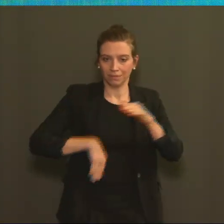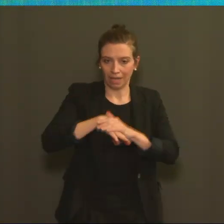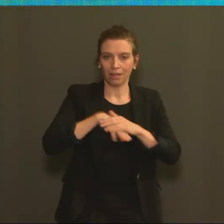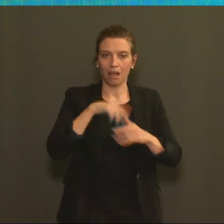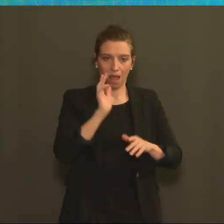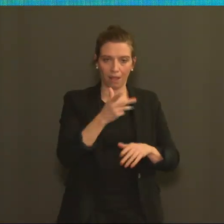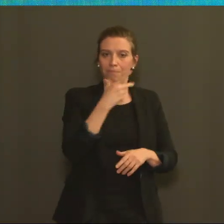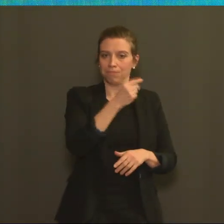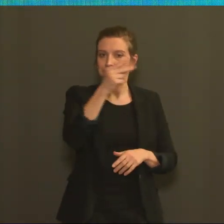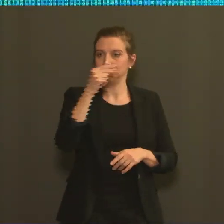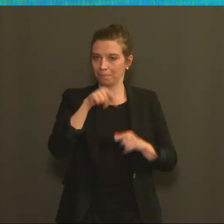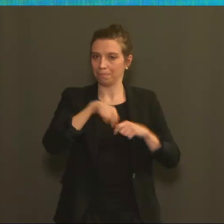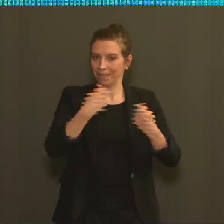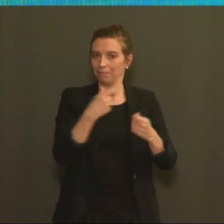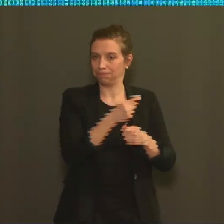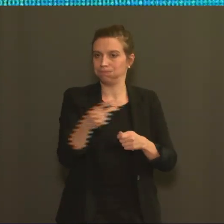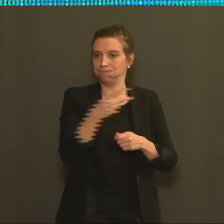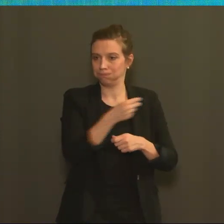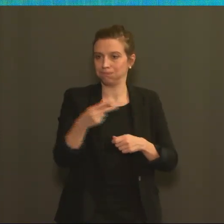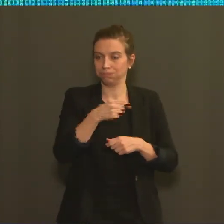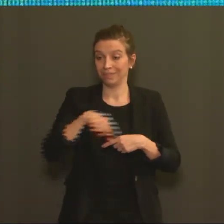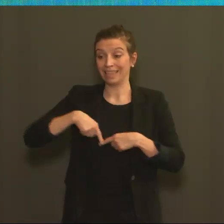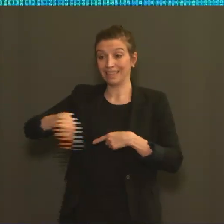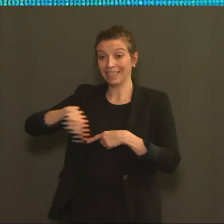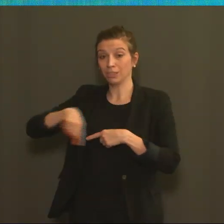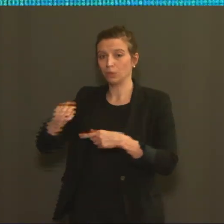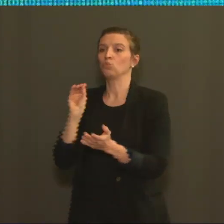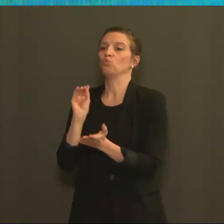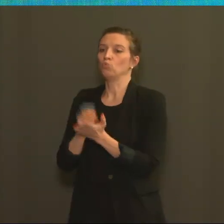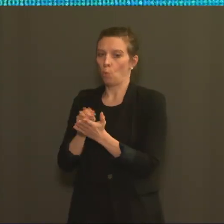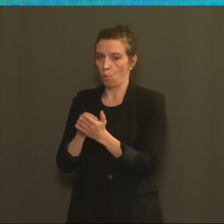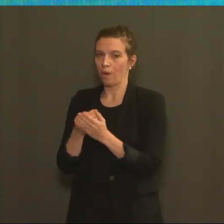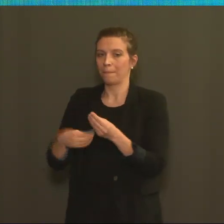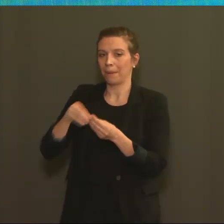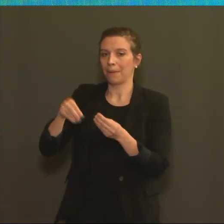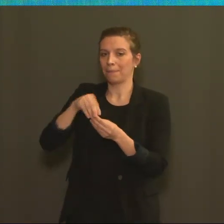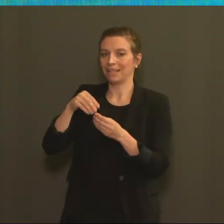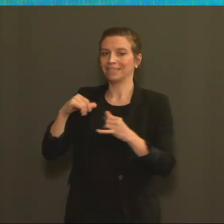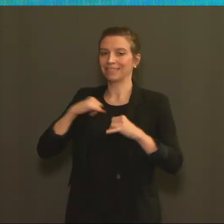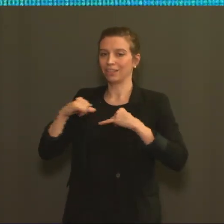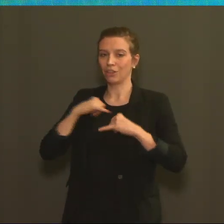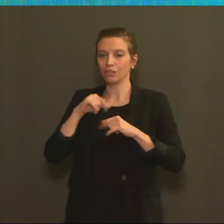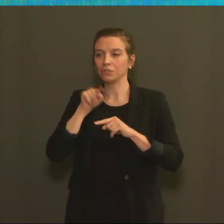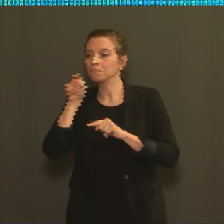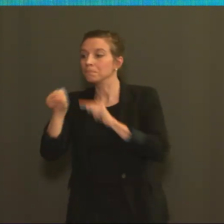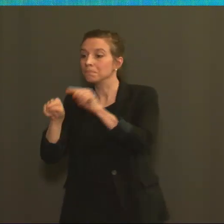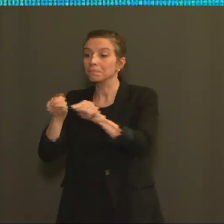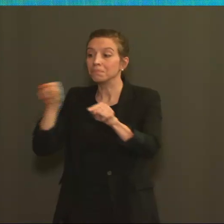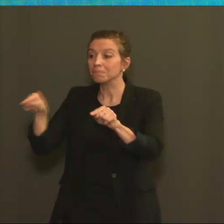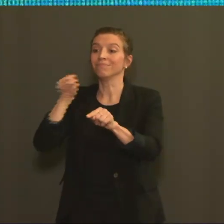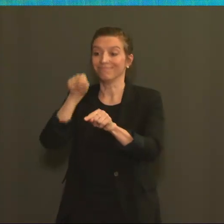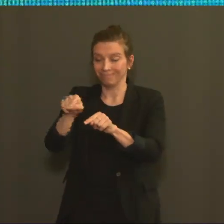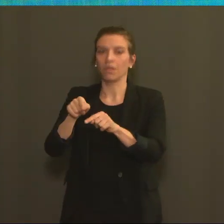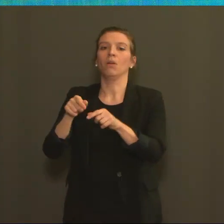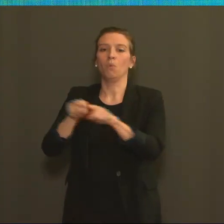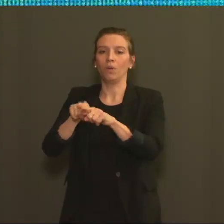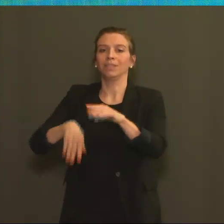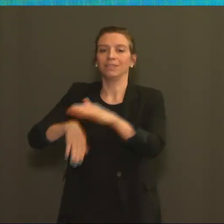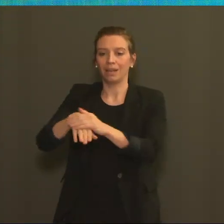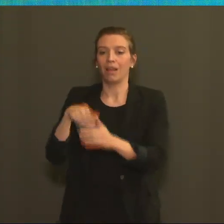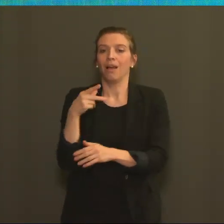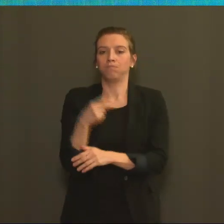bijkomende ziekenhuizen aangeduid de eerste vaccinaties zijn goed verlopen en